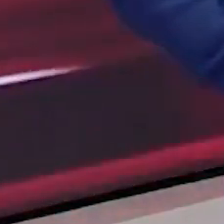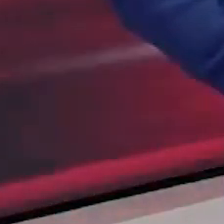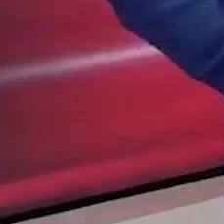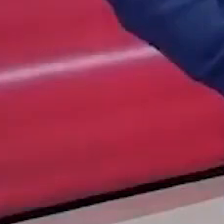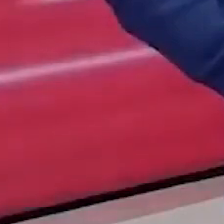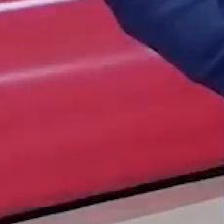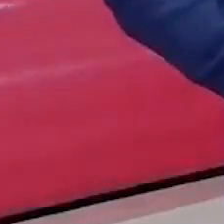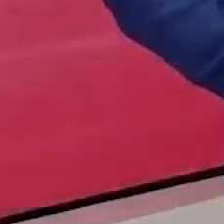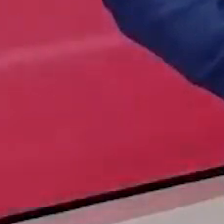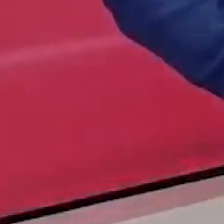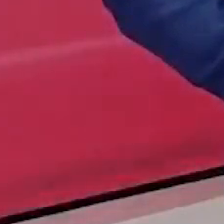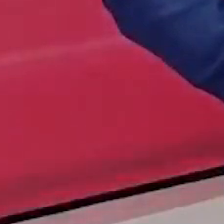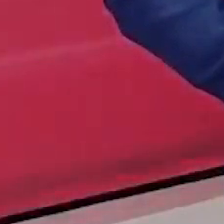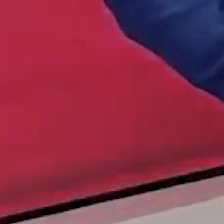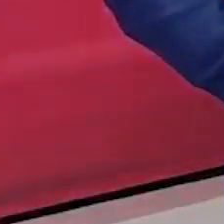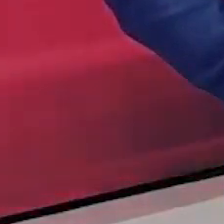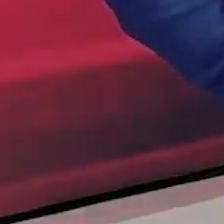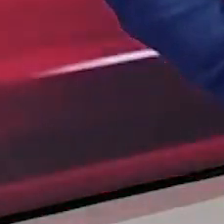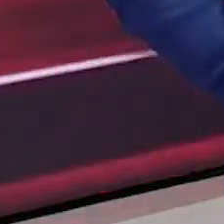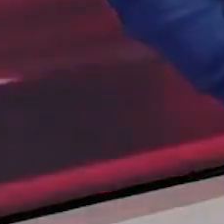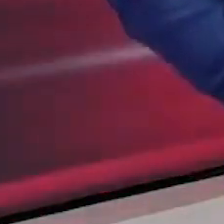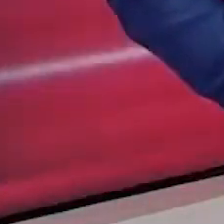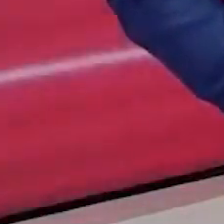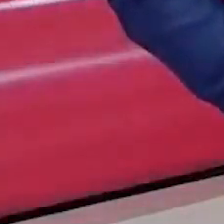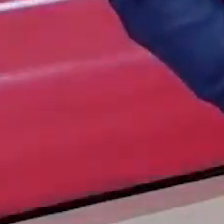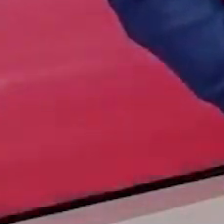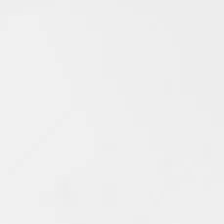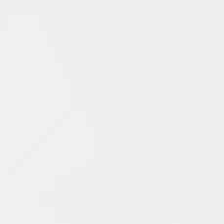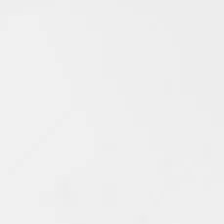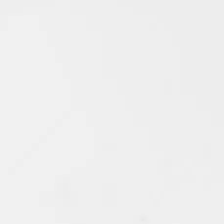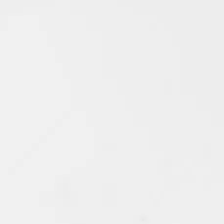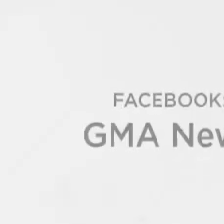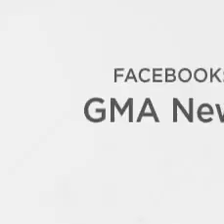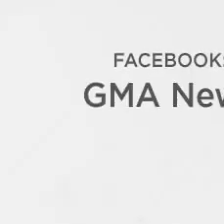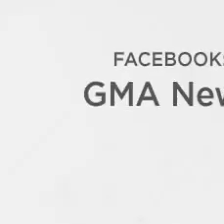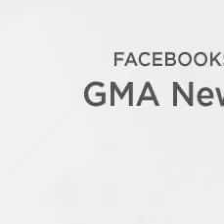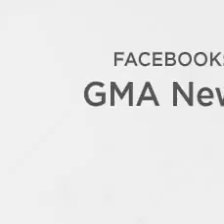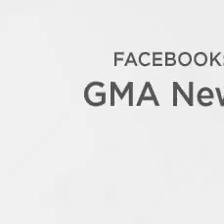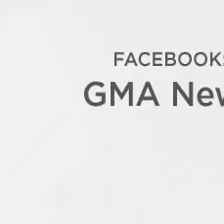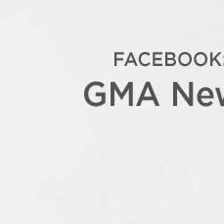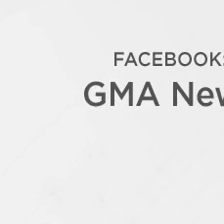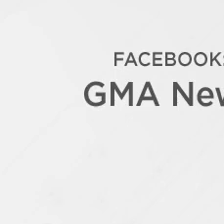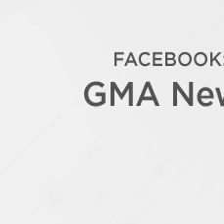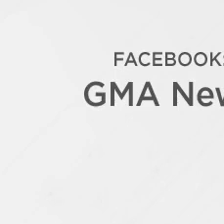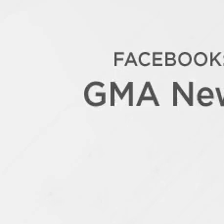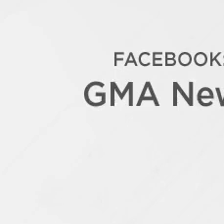TV at sa www.gmanews.tv.